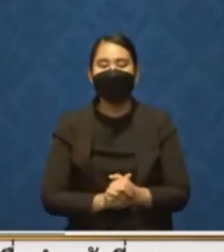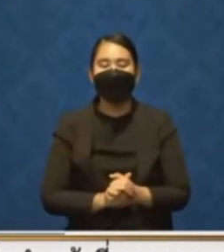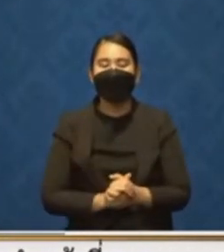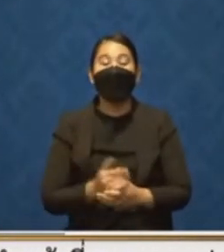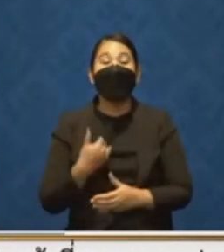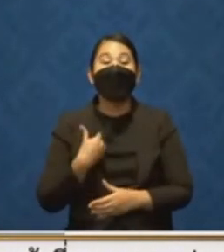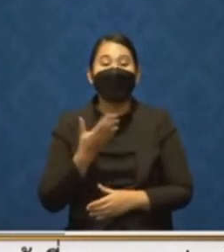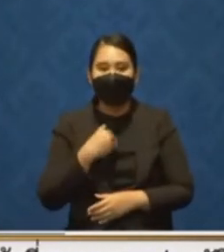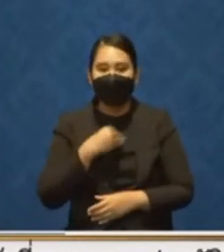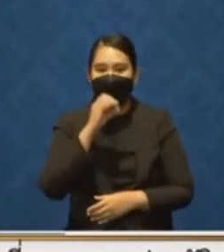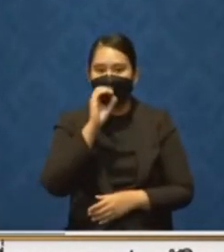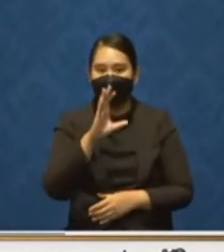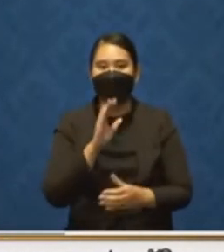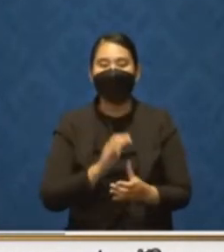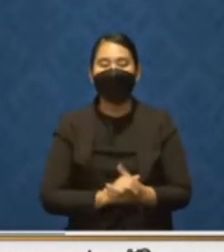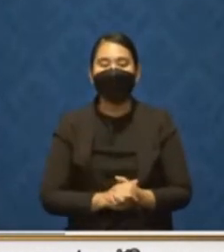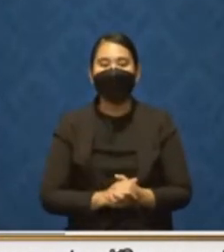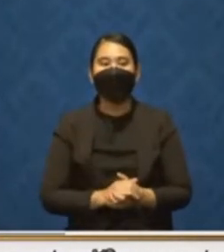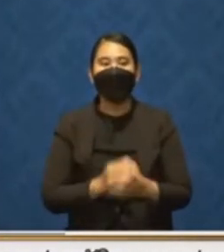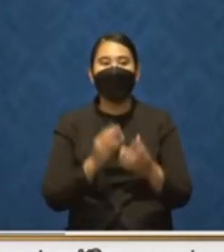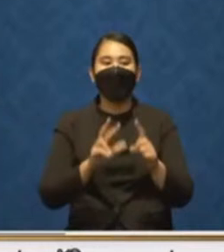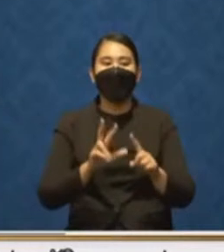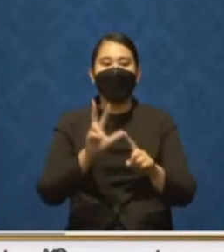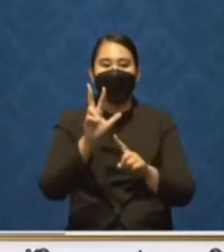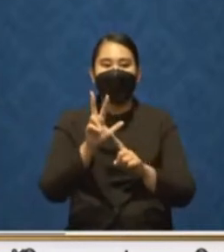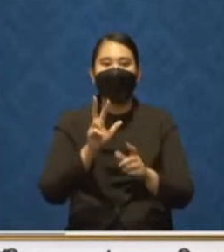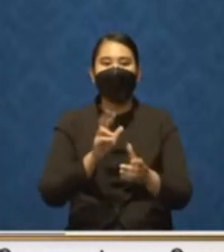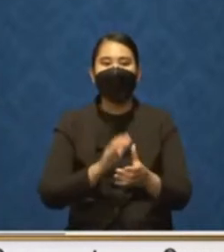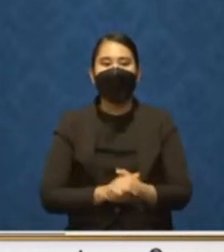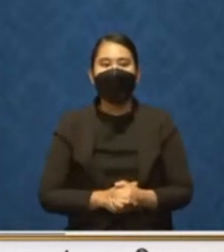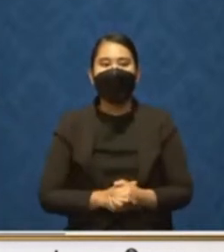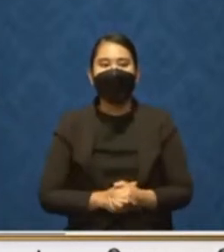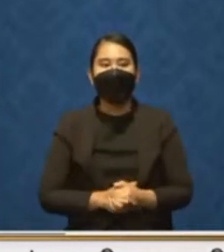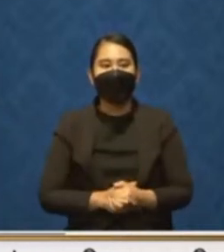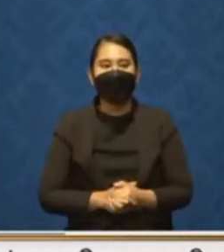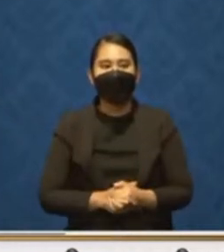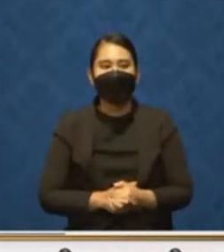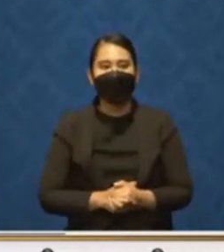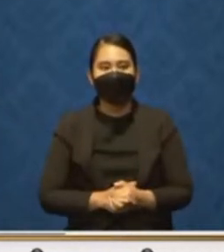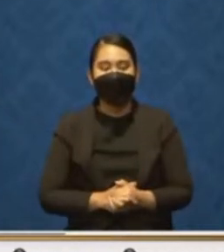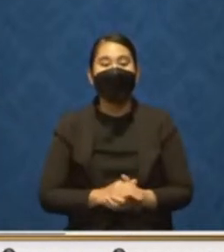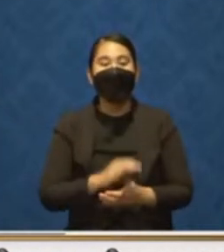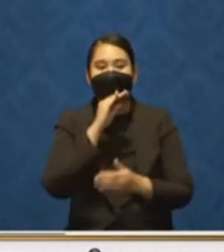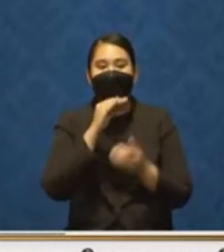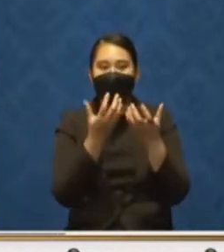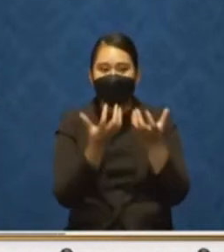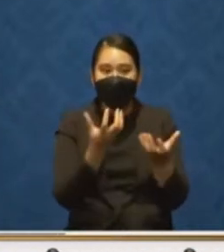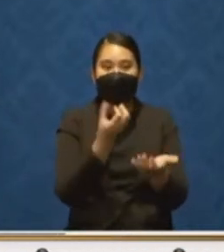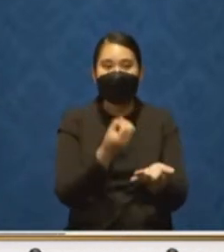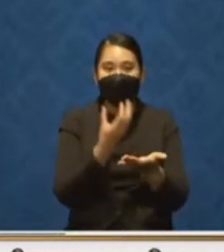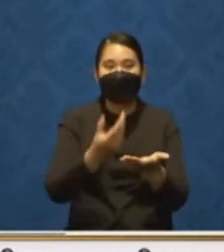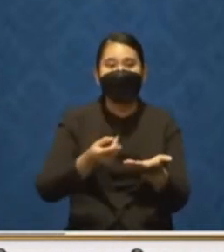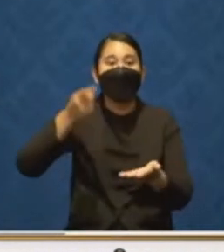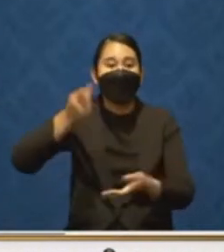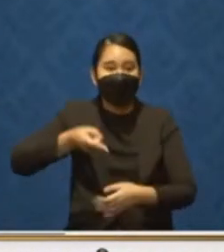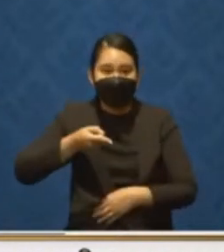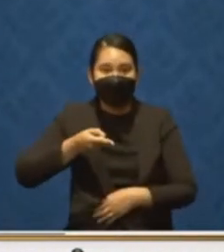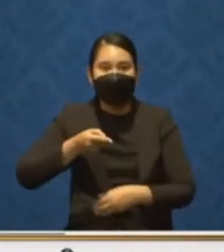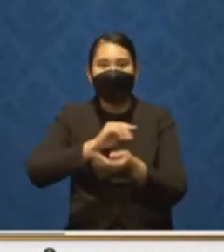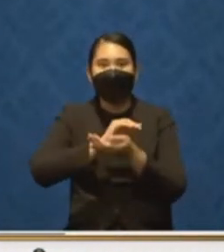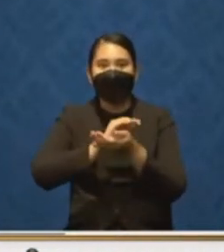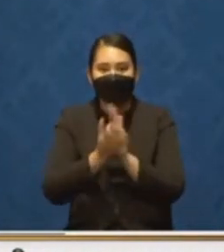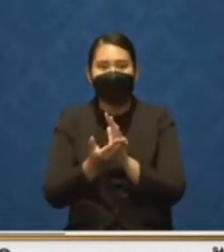ครู่ประการที่สามก็คือท่าต้นทุนสูงขึ้นจริงก็ให้ปรับราคา